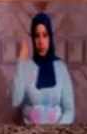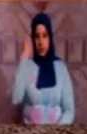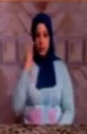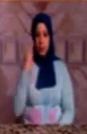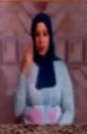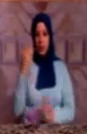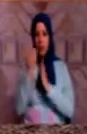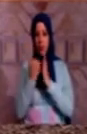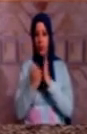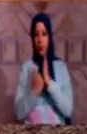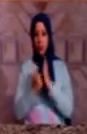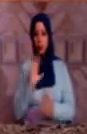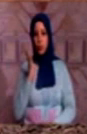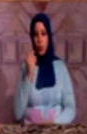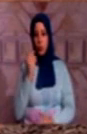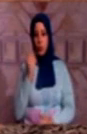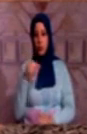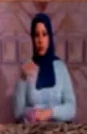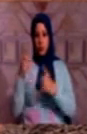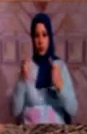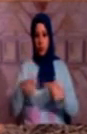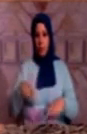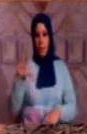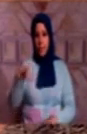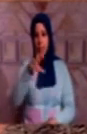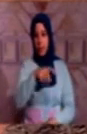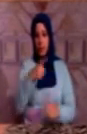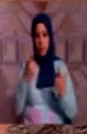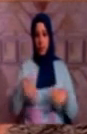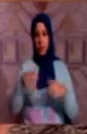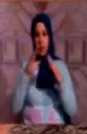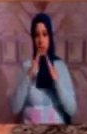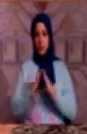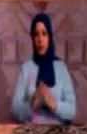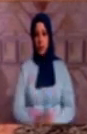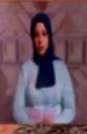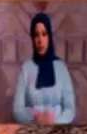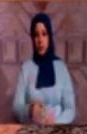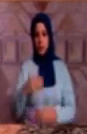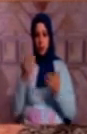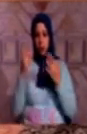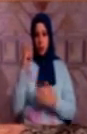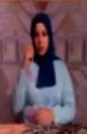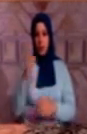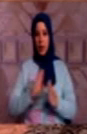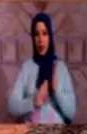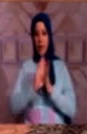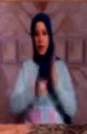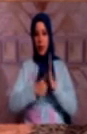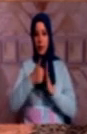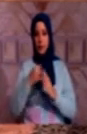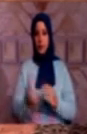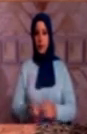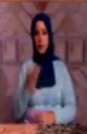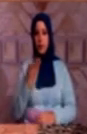الحراره على كافه الانحاء مع استمرار الارتفاع في نسب الرطوبه ليسود طقس شديد حراره رطب نهارا